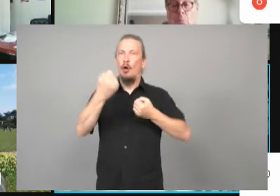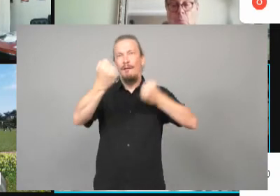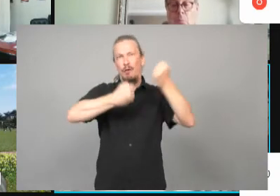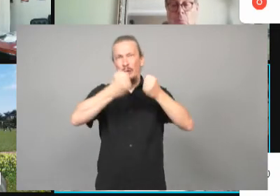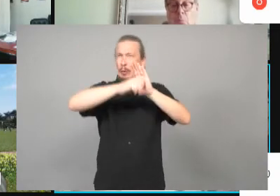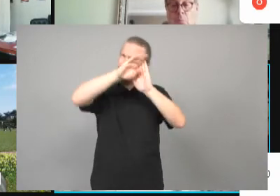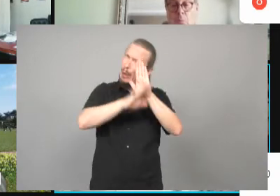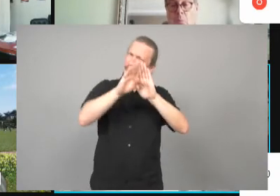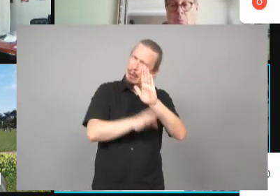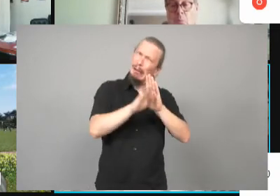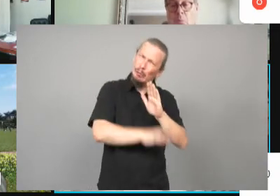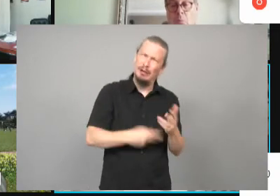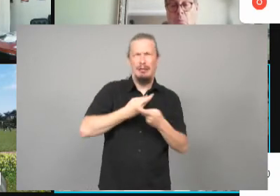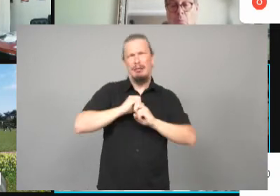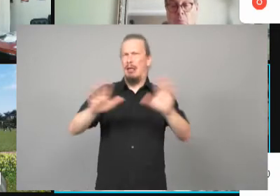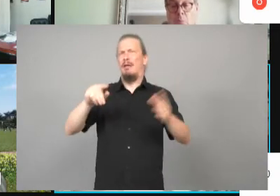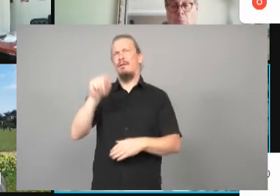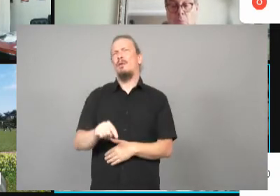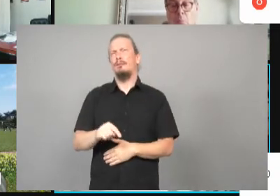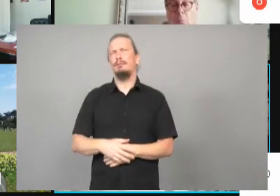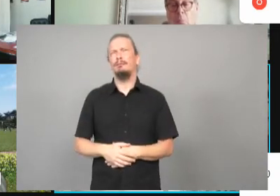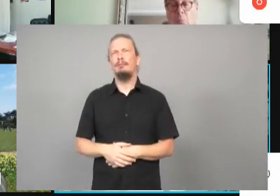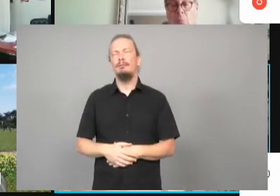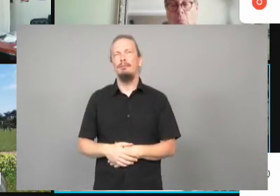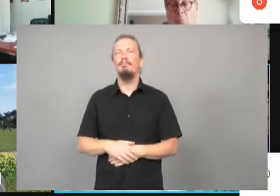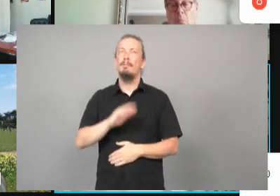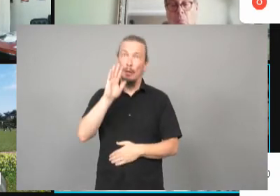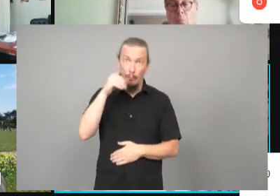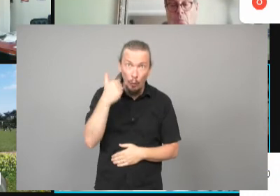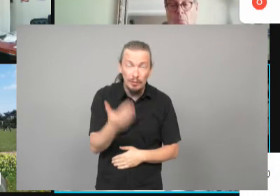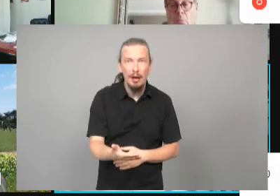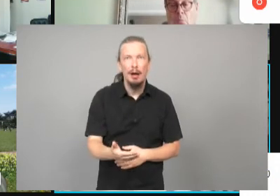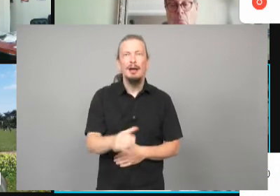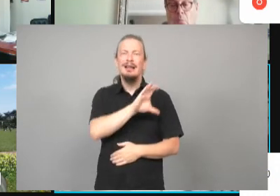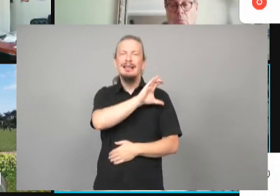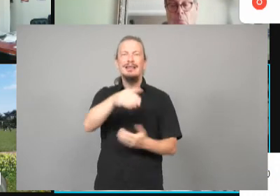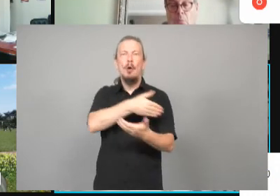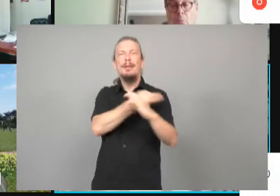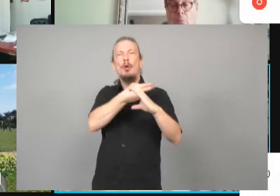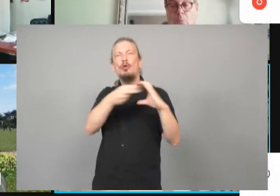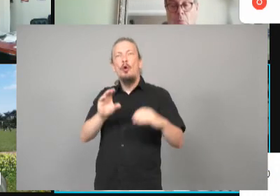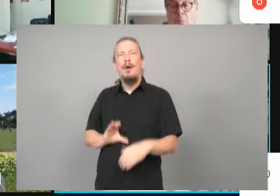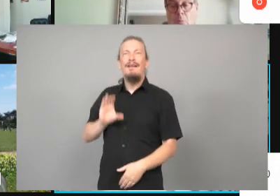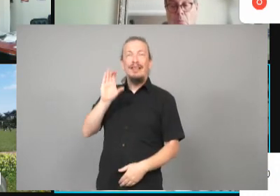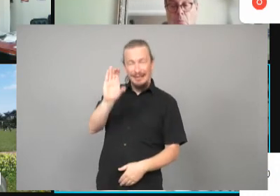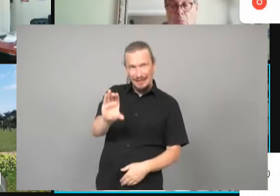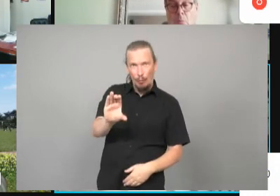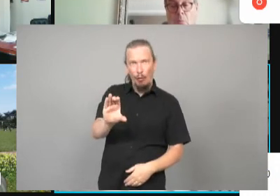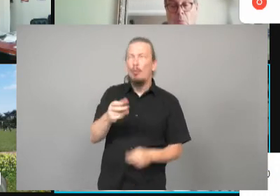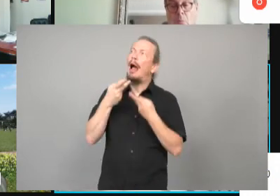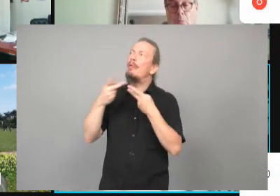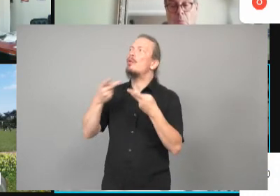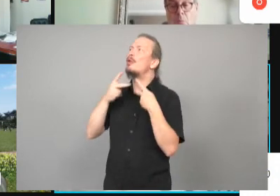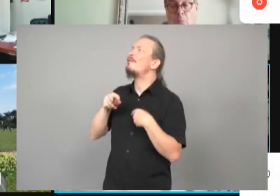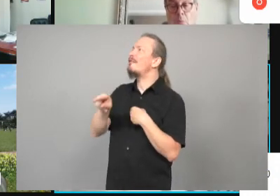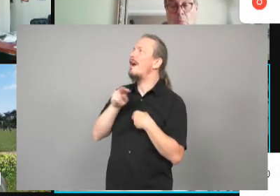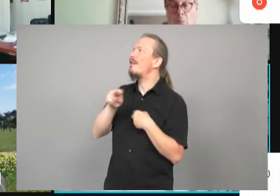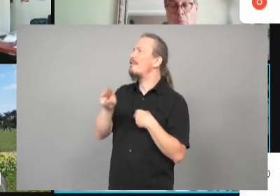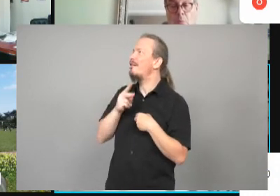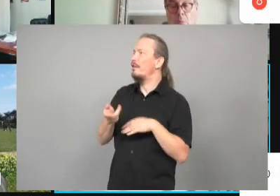voiture. Alors, à maintes reprises, 100 millions d'euros d'investissement ont été annoncés pour ce mandat.